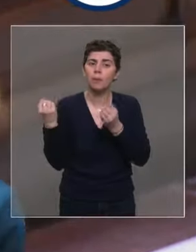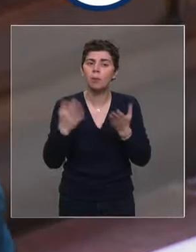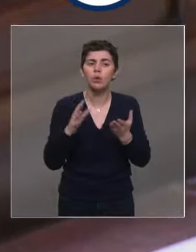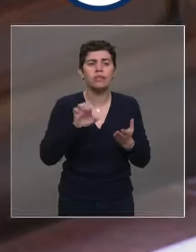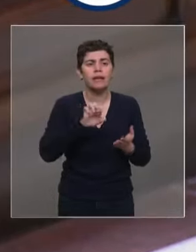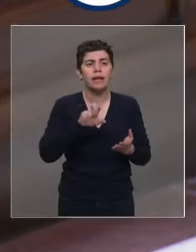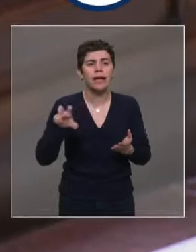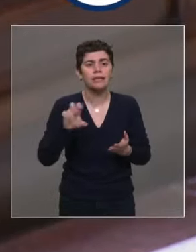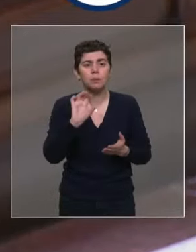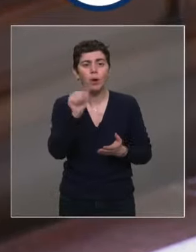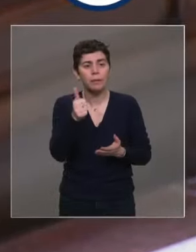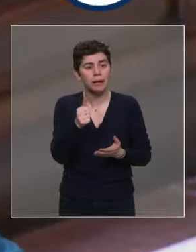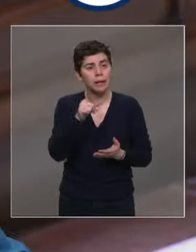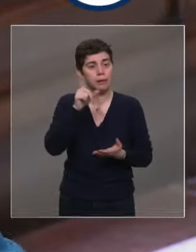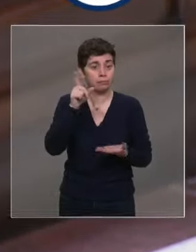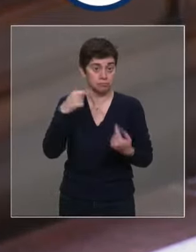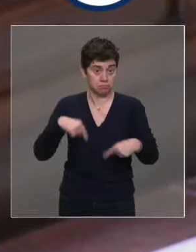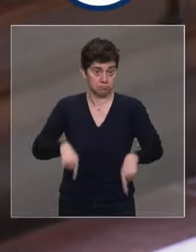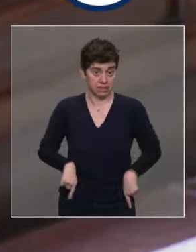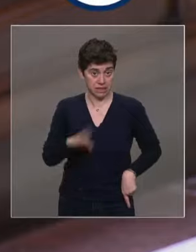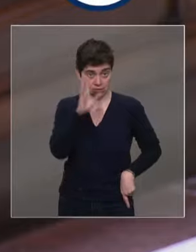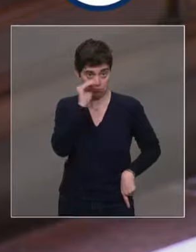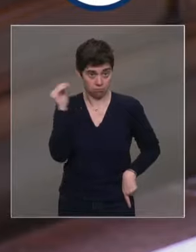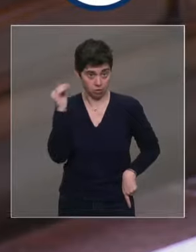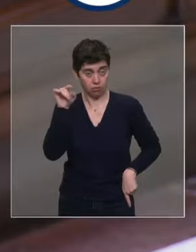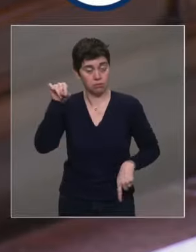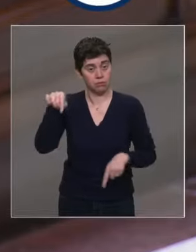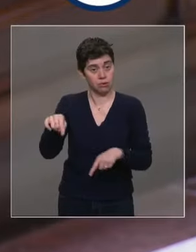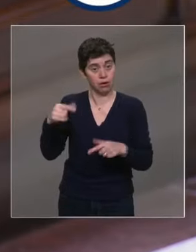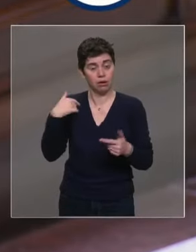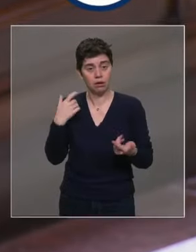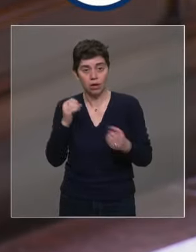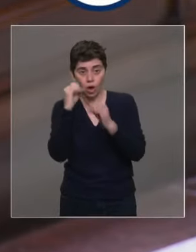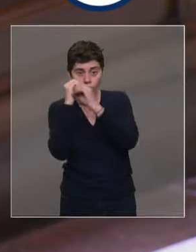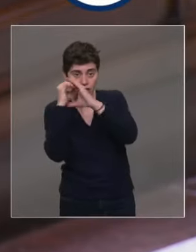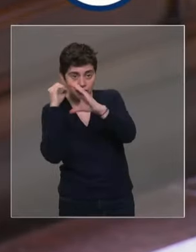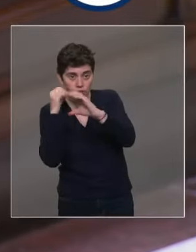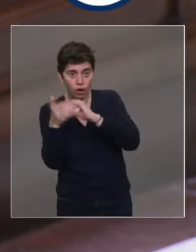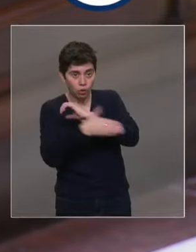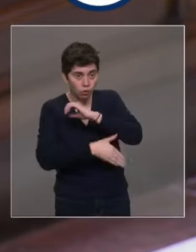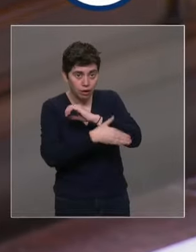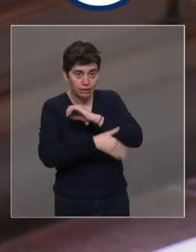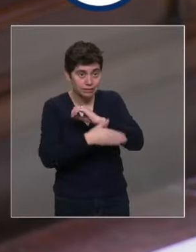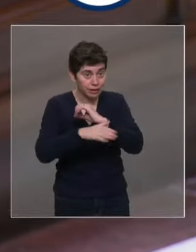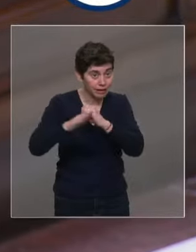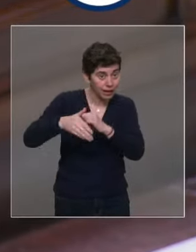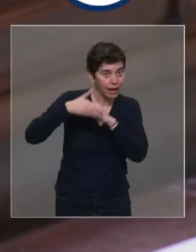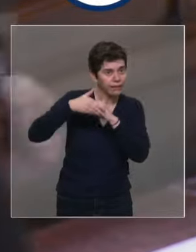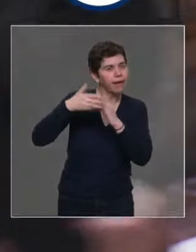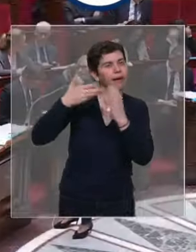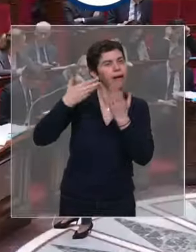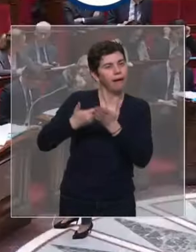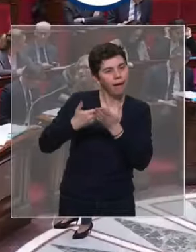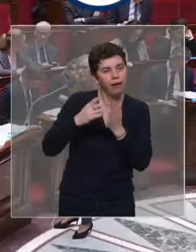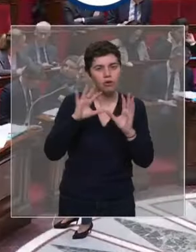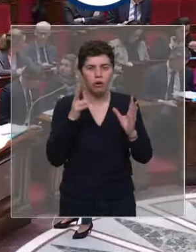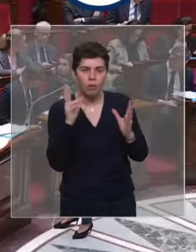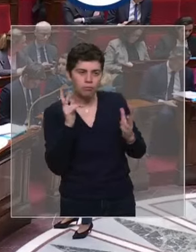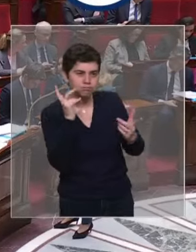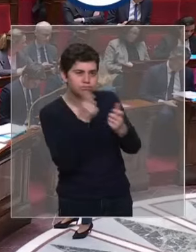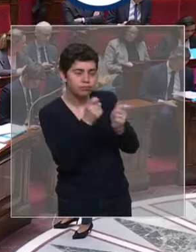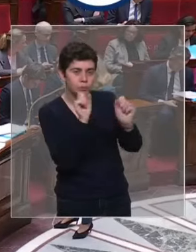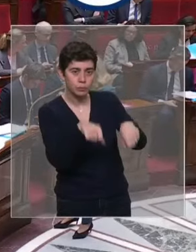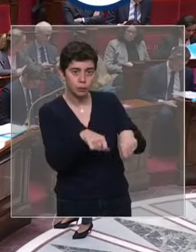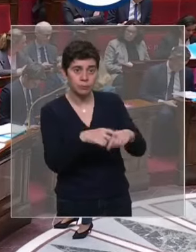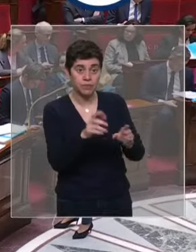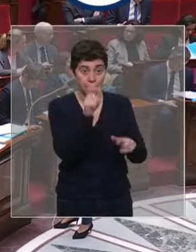première ministre Elisabeth Borne, avec l'instauration des observatoires de la ruralité, pourraient être un élément de réponse. En tout cas, le dialogue avec